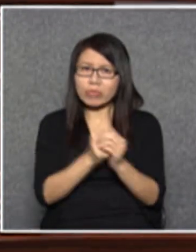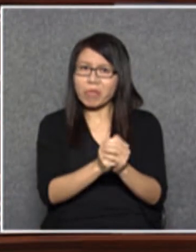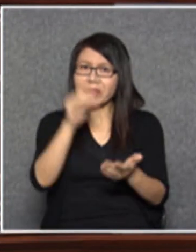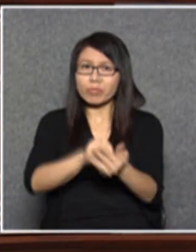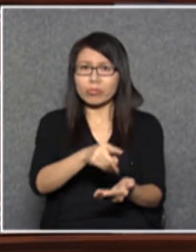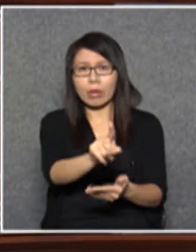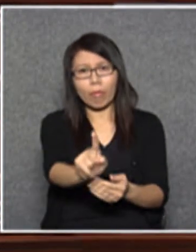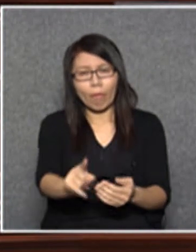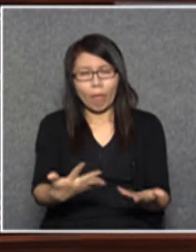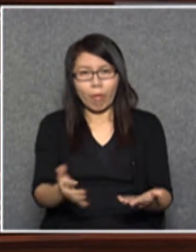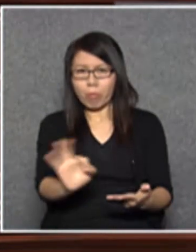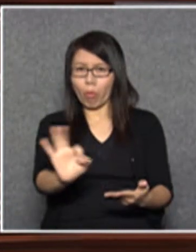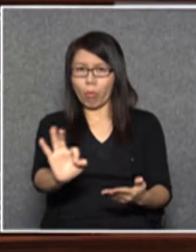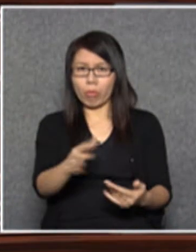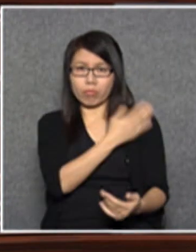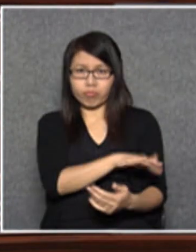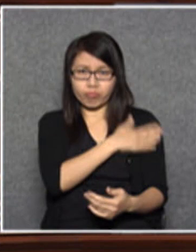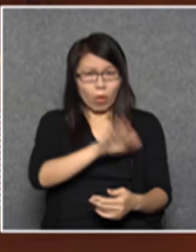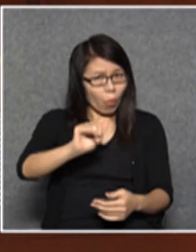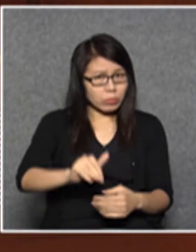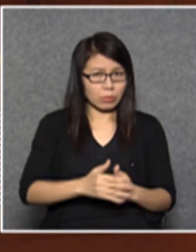果沒有的話，你亦都不需要理會的。其實